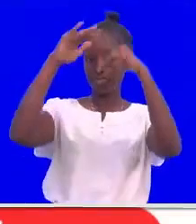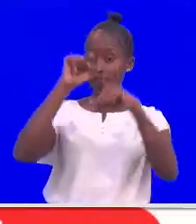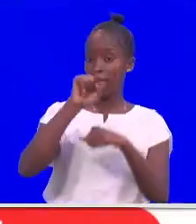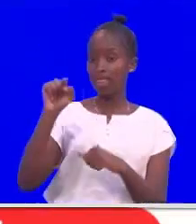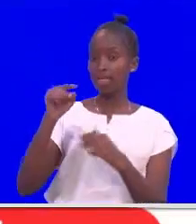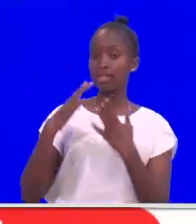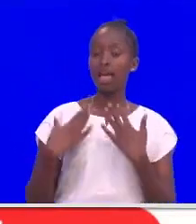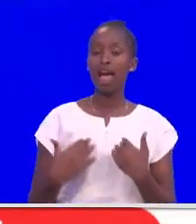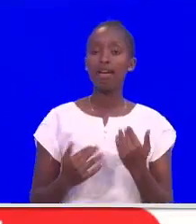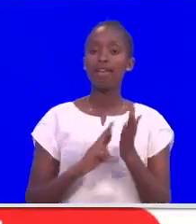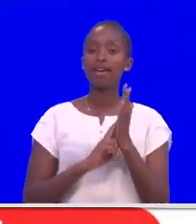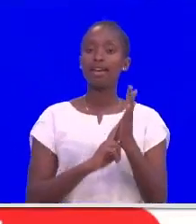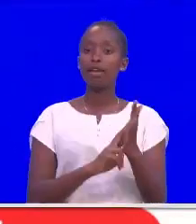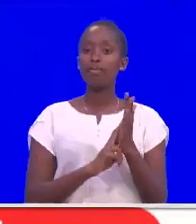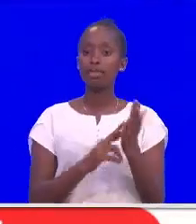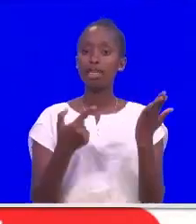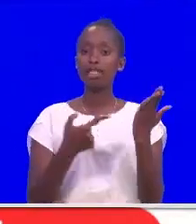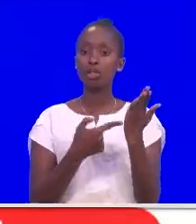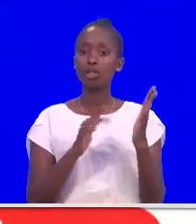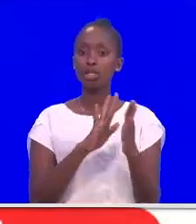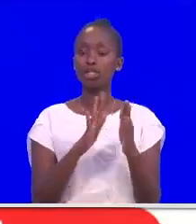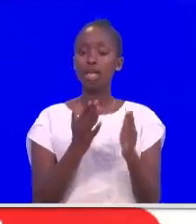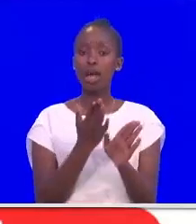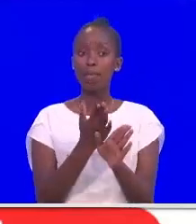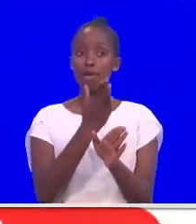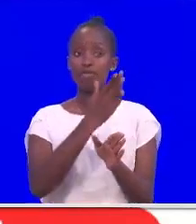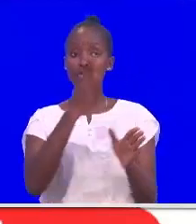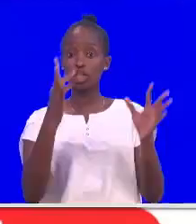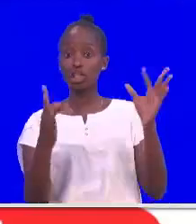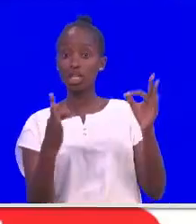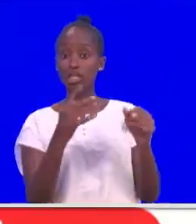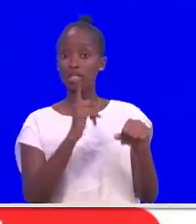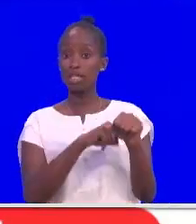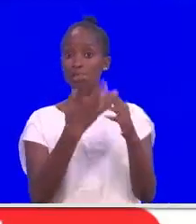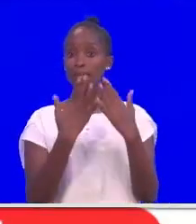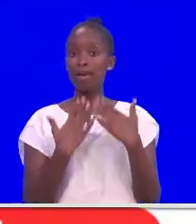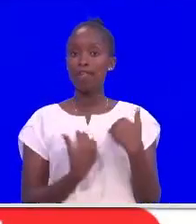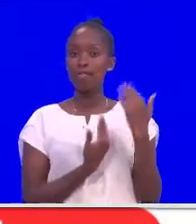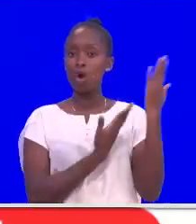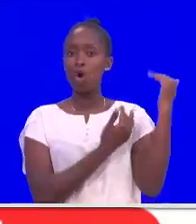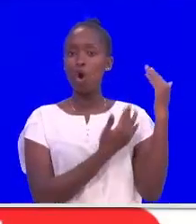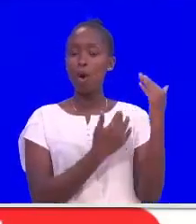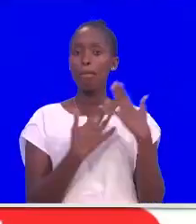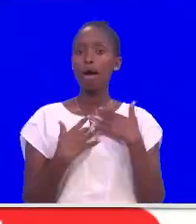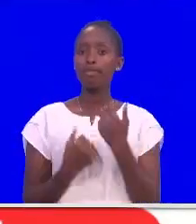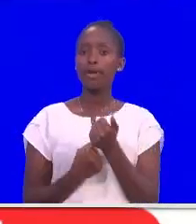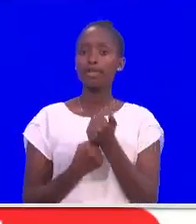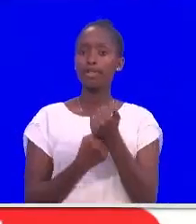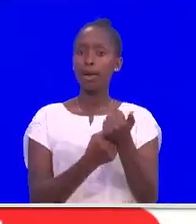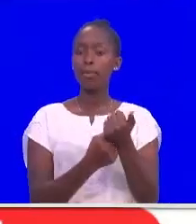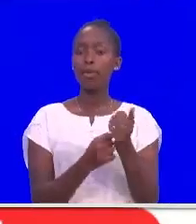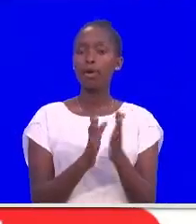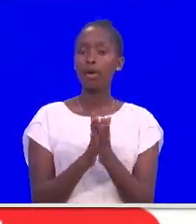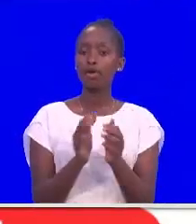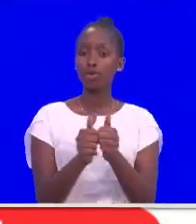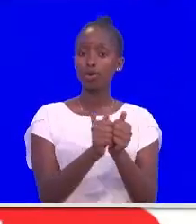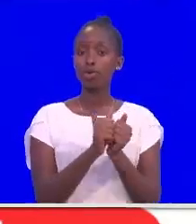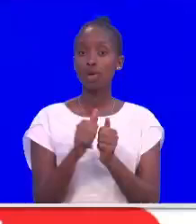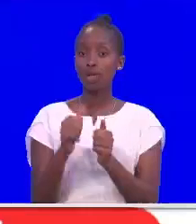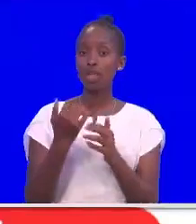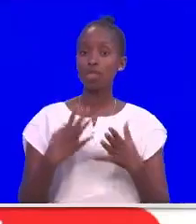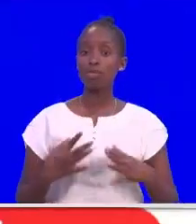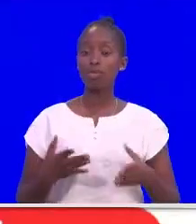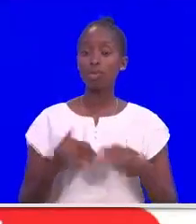teknolojia mbele ya jopo la majaji wakiwa na matumaini ya kupata uungwaji mkono na wawekezaji wa humu nchini na